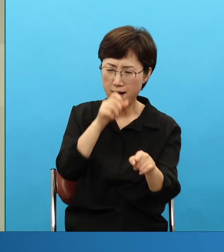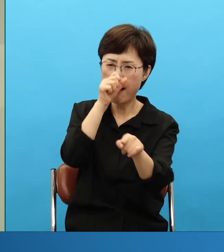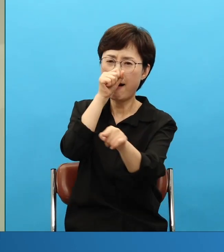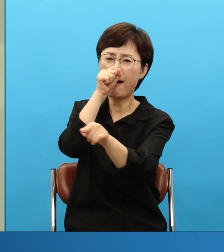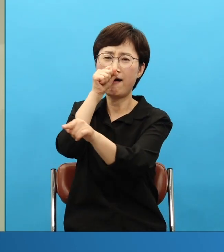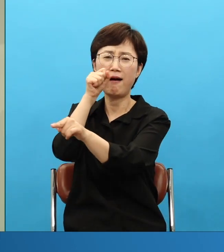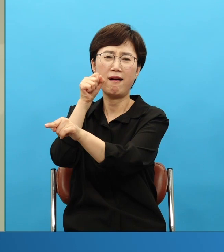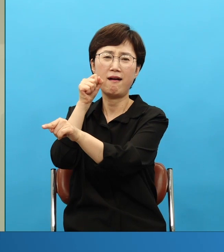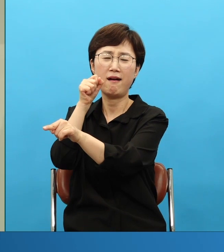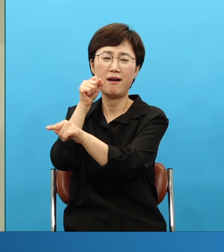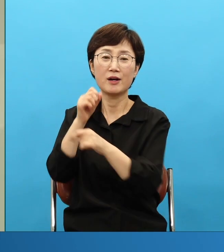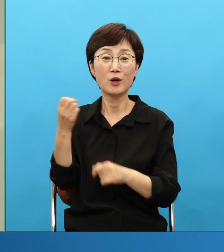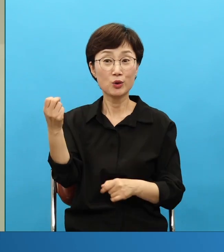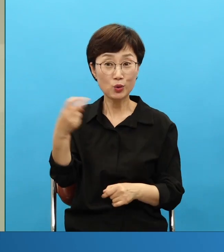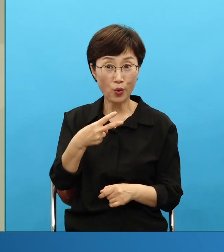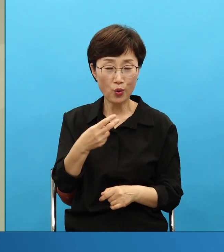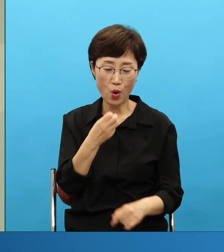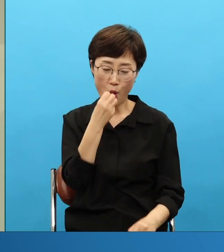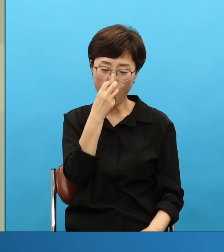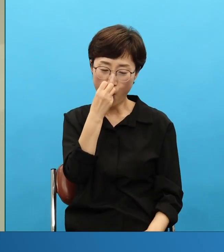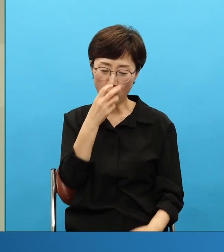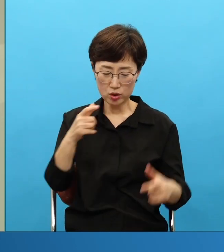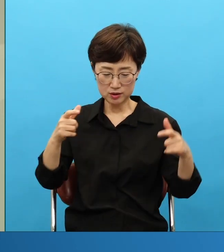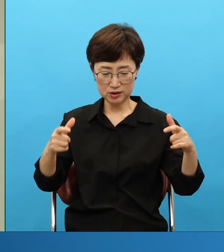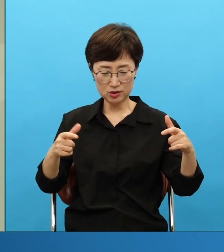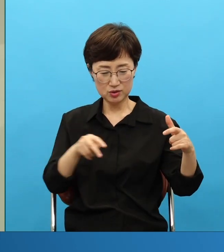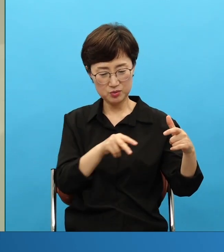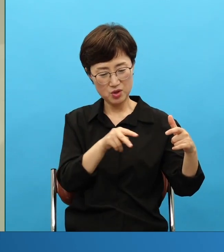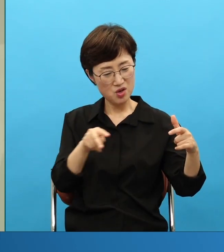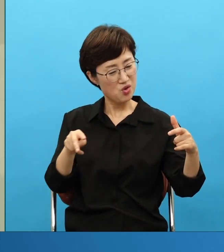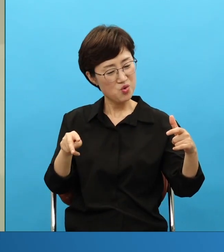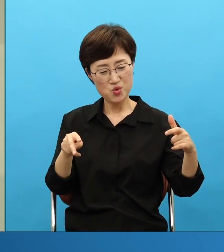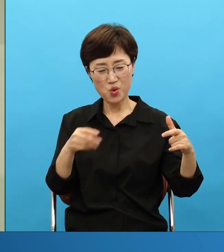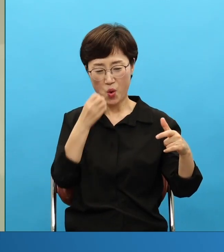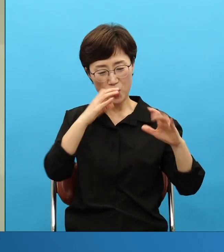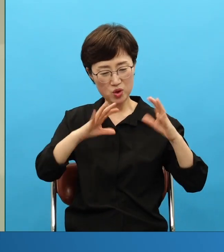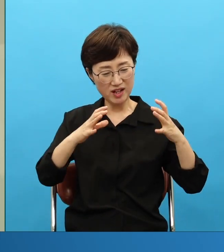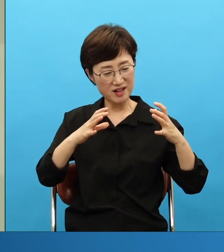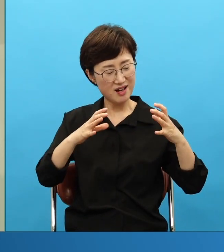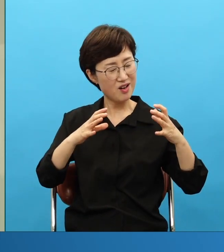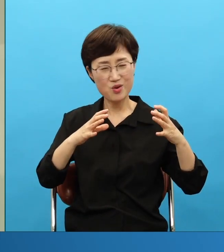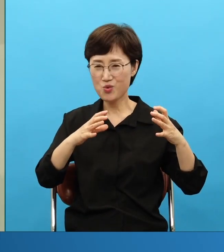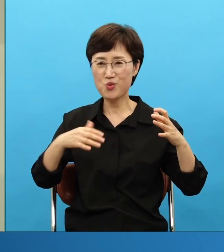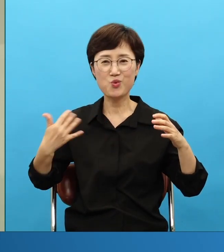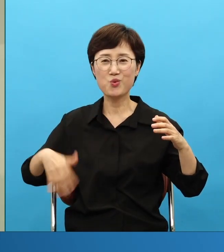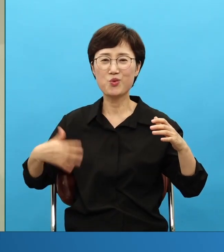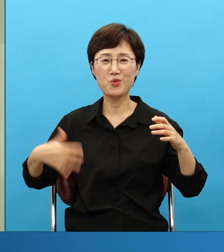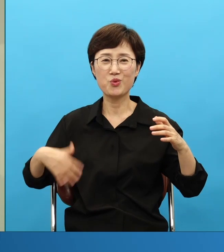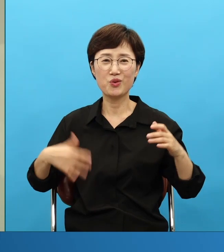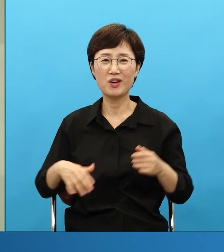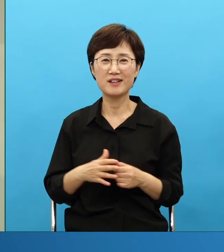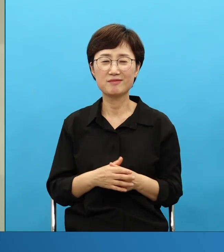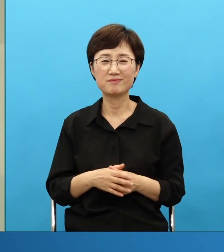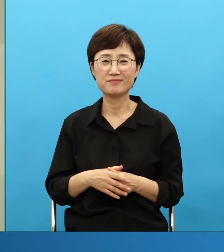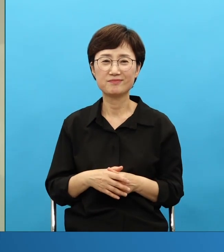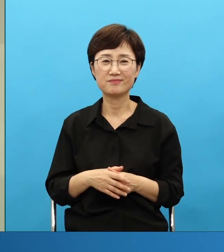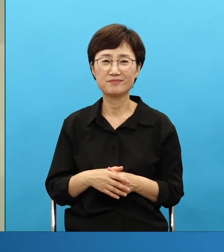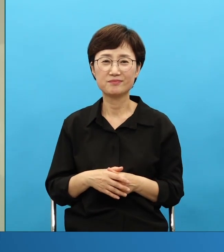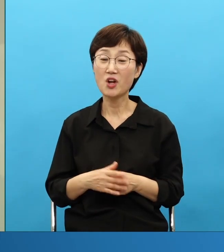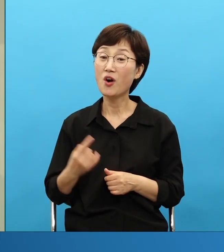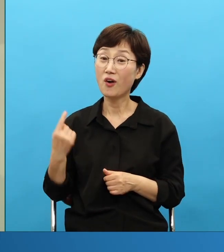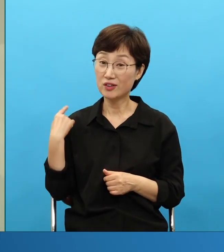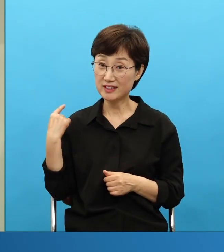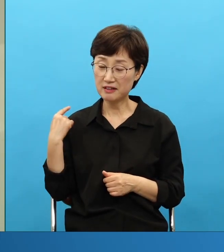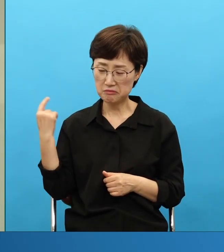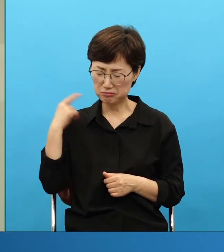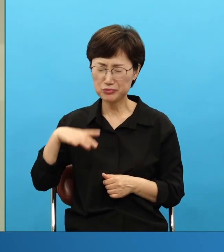또 홍콩이 여러 가지로 뭐 이 보통 나라가 아니에요 보니까. And I look carefully, and with all of your conditions, Hong Kong is not your average nation. 난 어제 처음